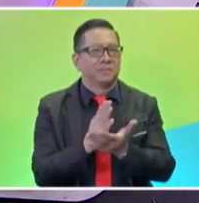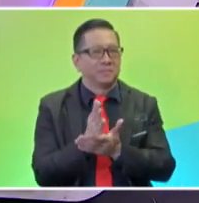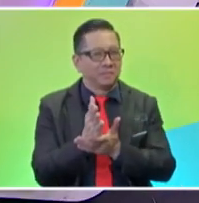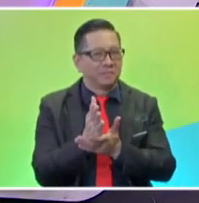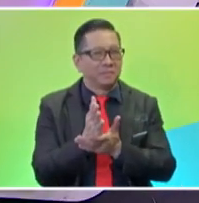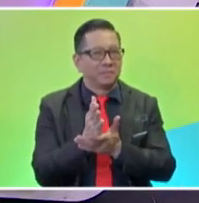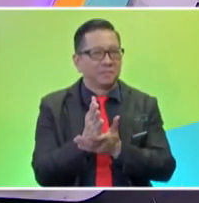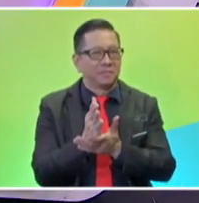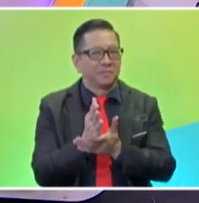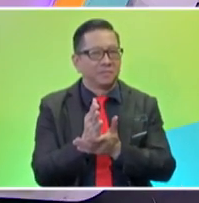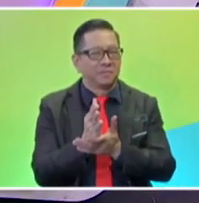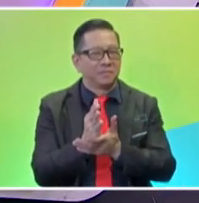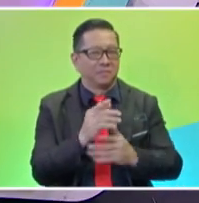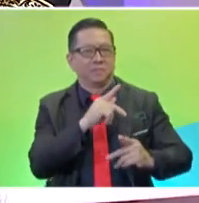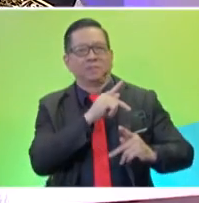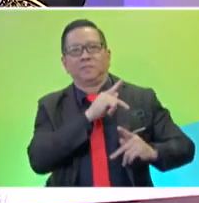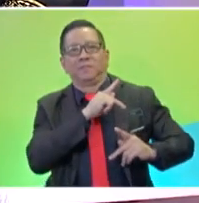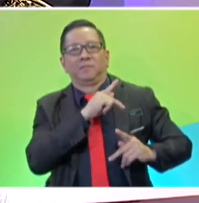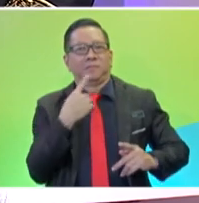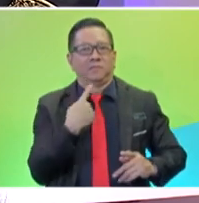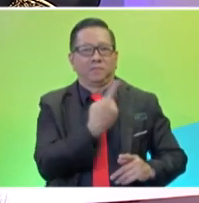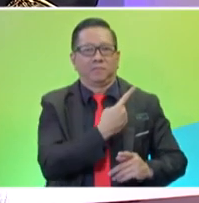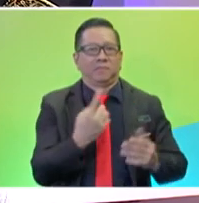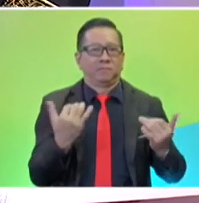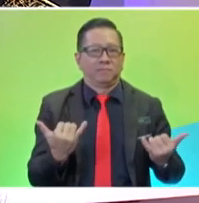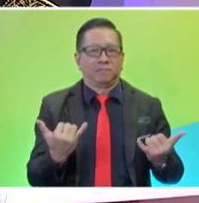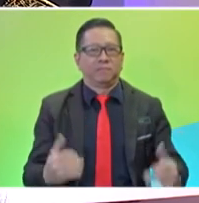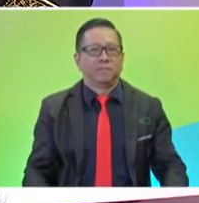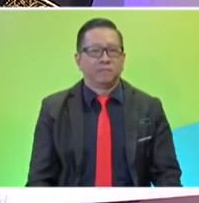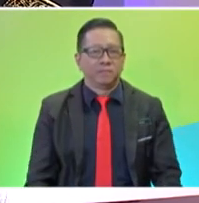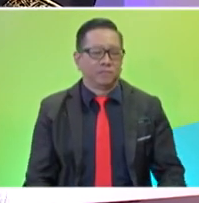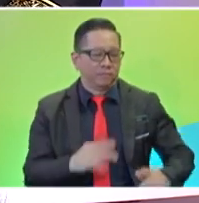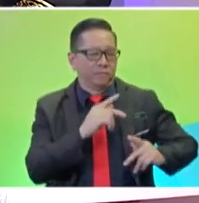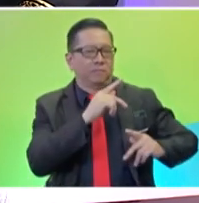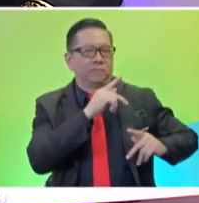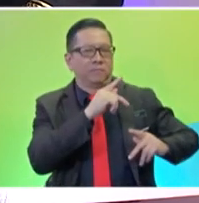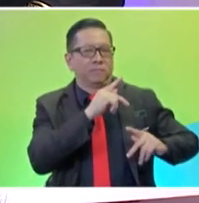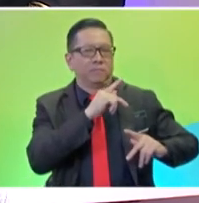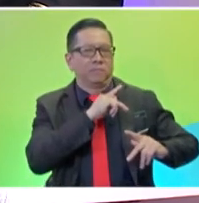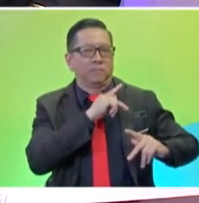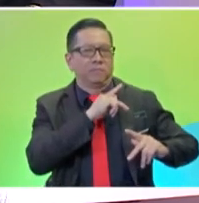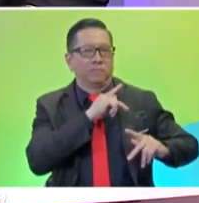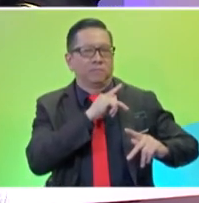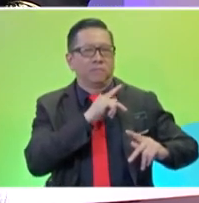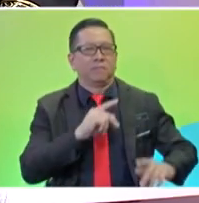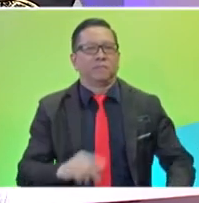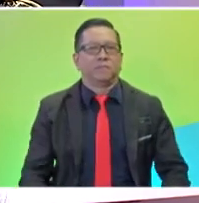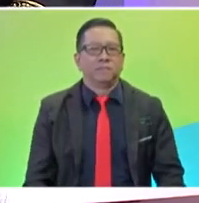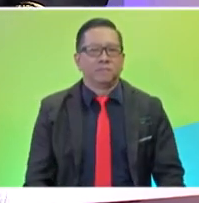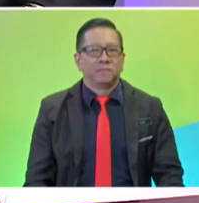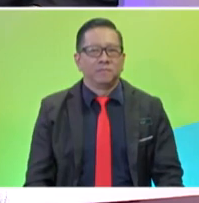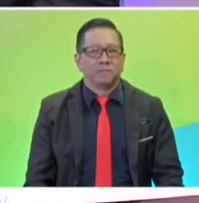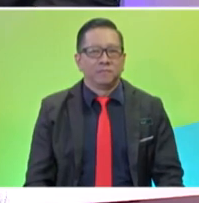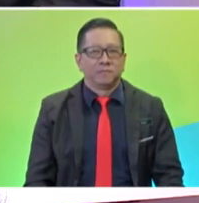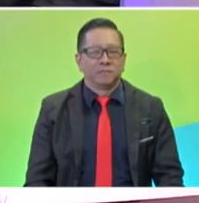ini dia pahlawan kita zaman sekarang ya pahlawan kita saya guna minta aun